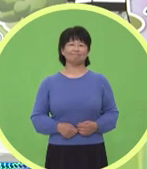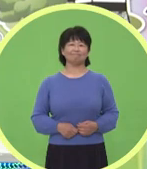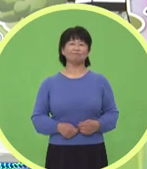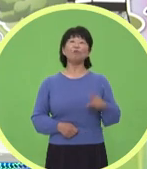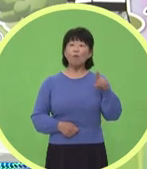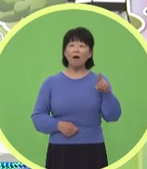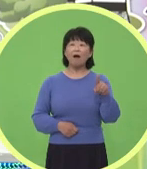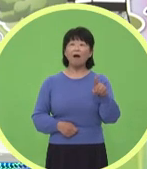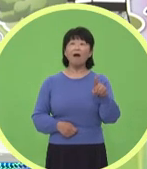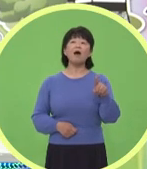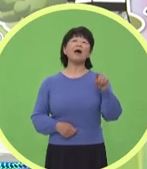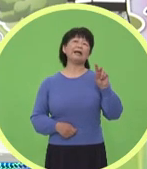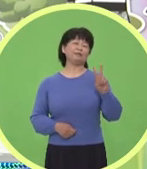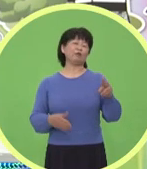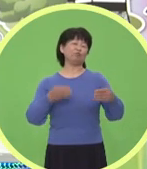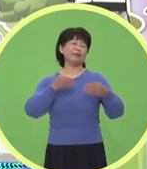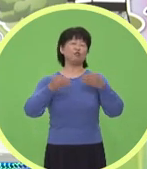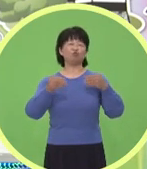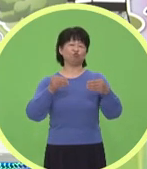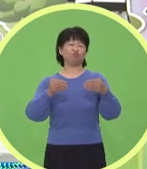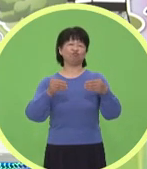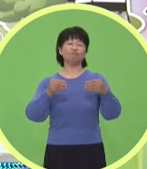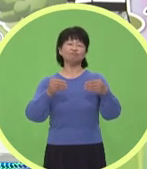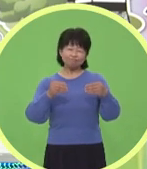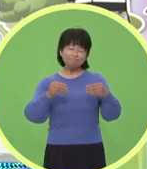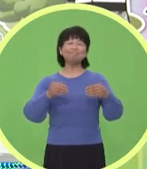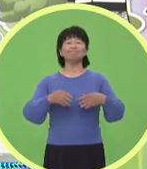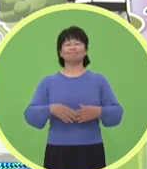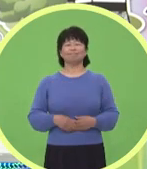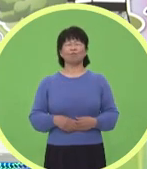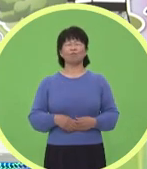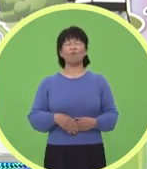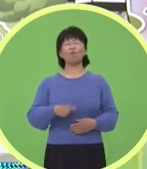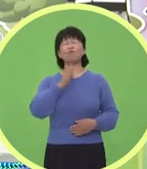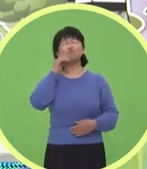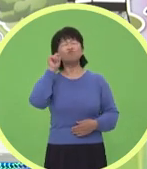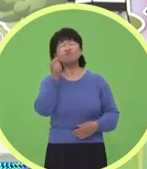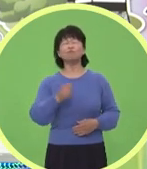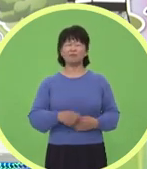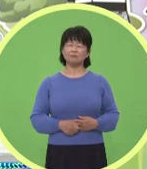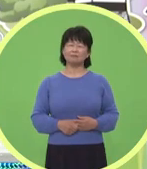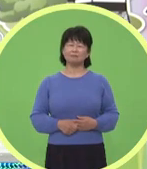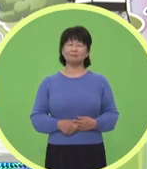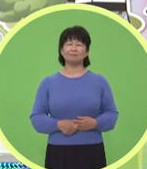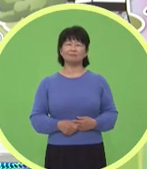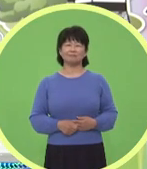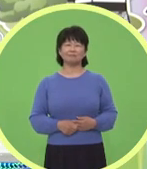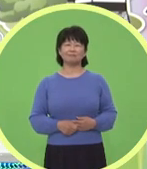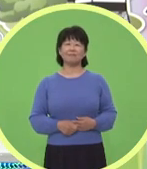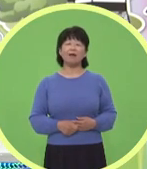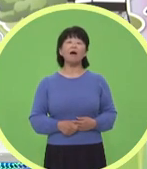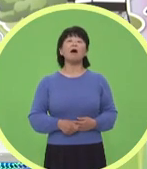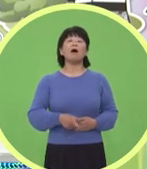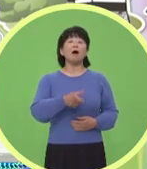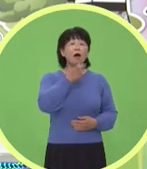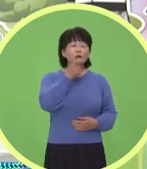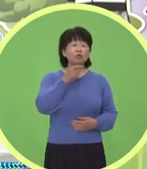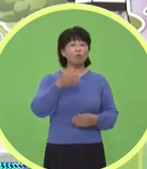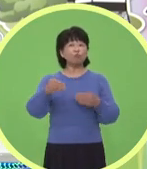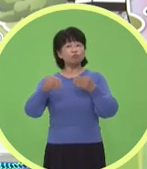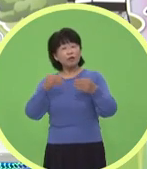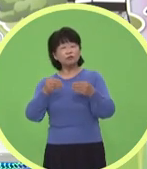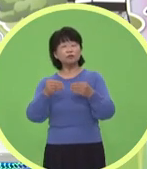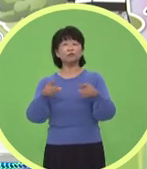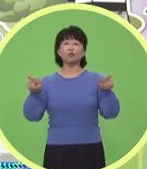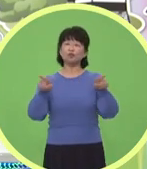れは2番のプラスチック、もう素直に難しい。なぜ針とプラスチック